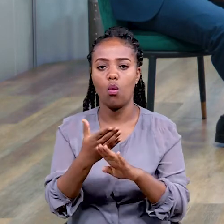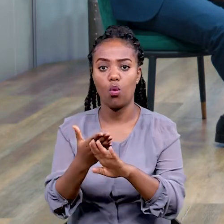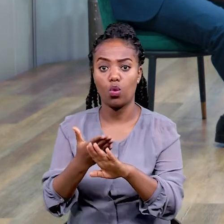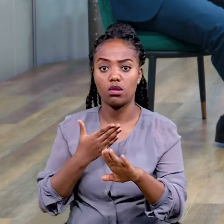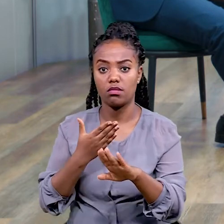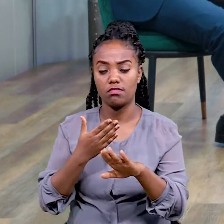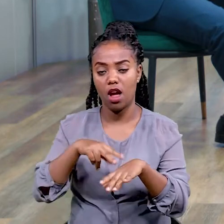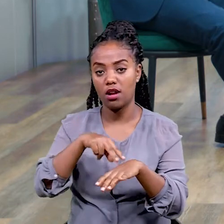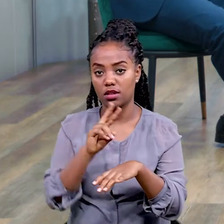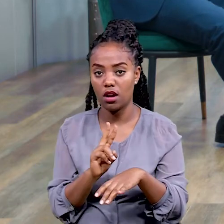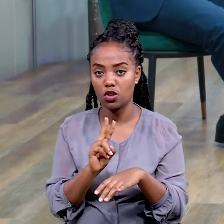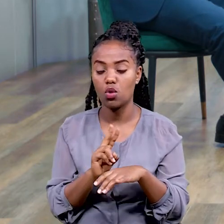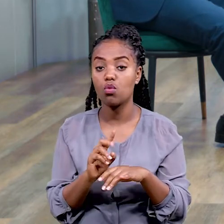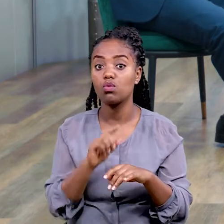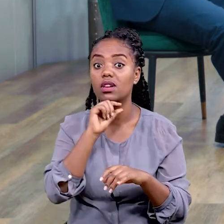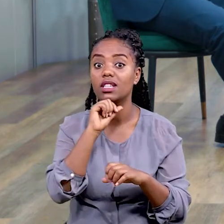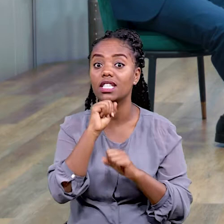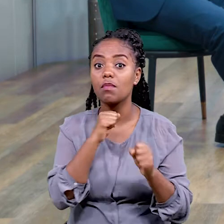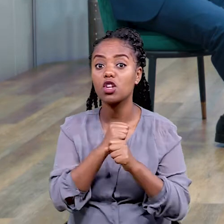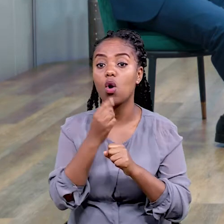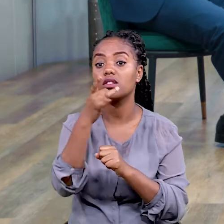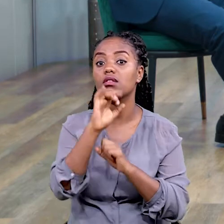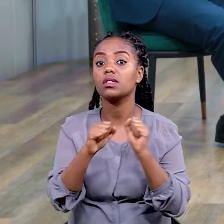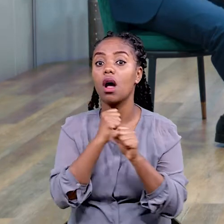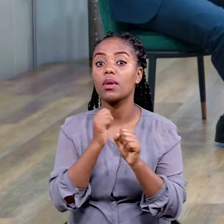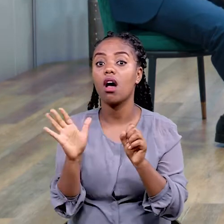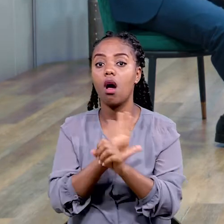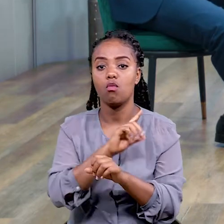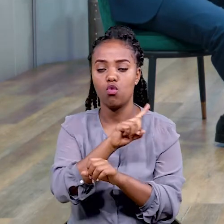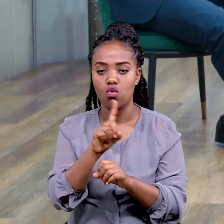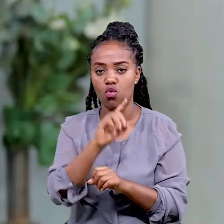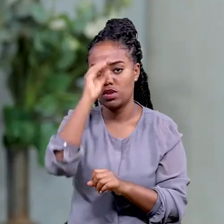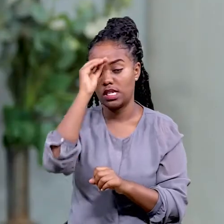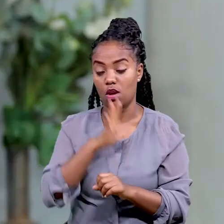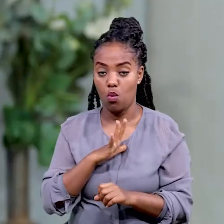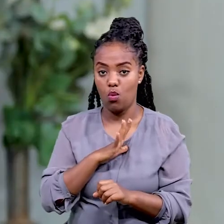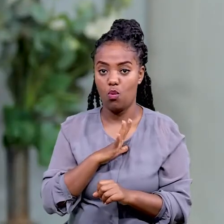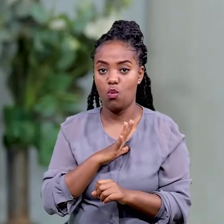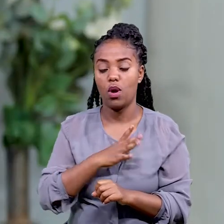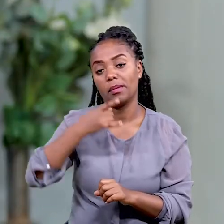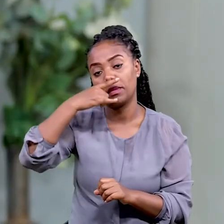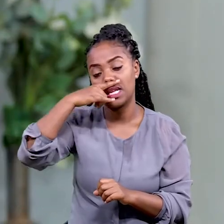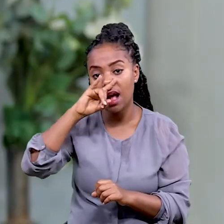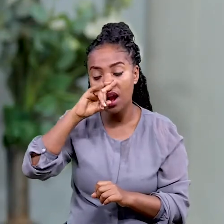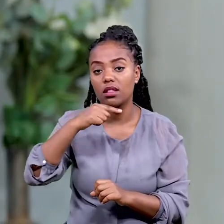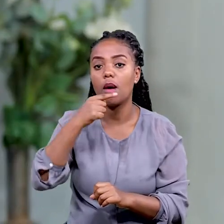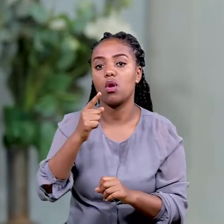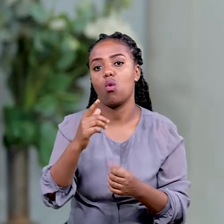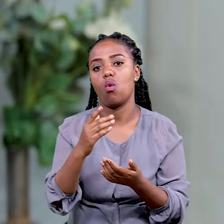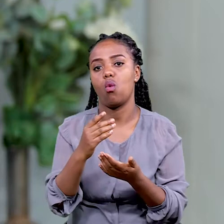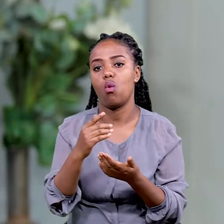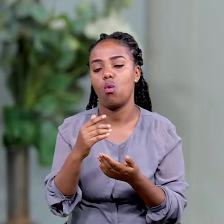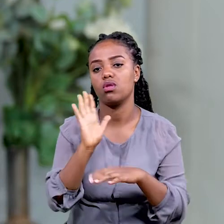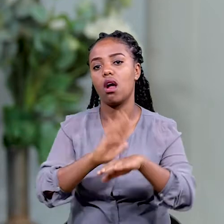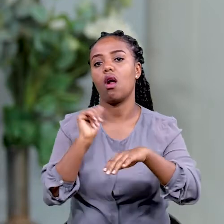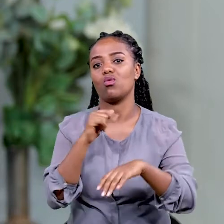ቅድምን ያነሳ ናቸው። በተለይ እድሜያቸው 18 ዓመት ያልሞሉ ሰዎች ህጻናት ተብሎ